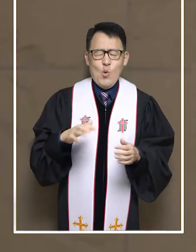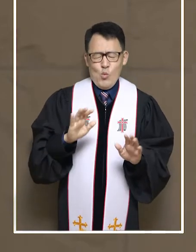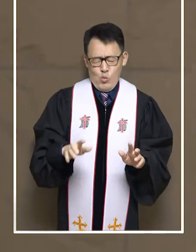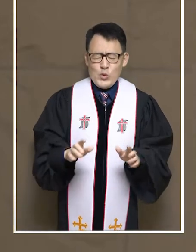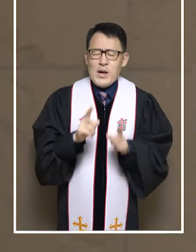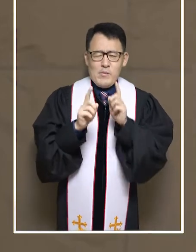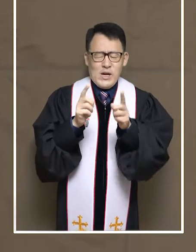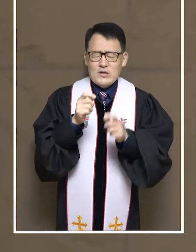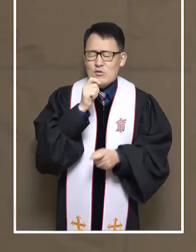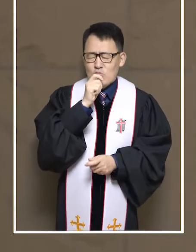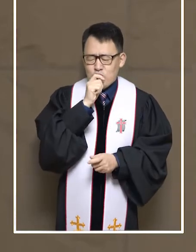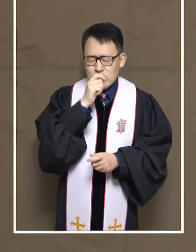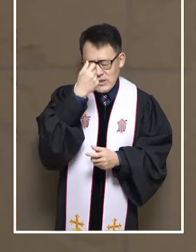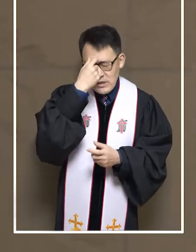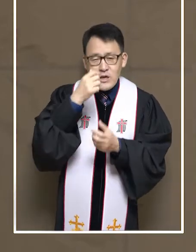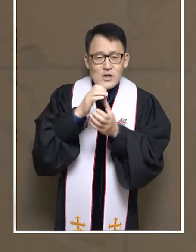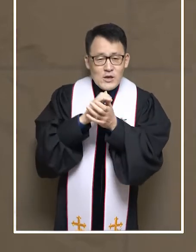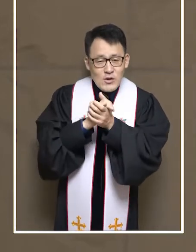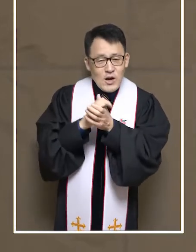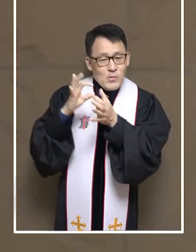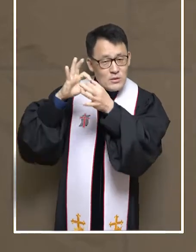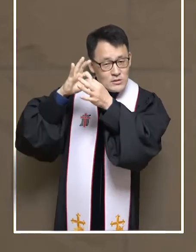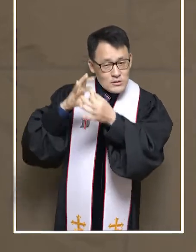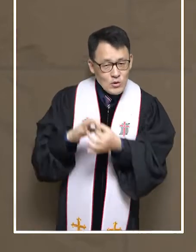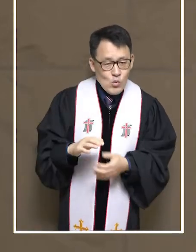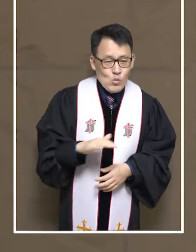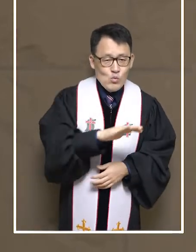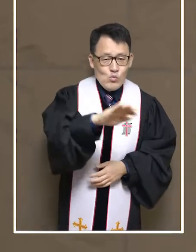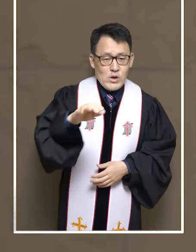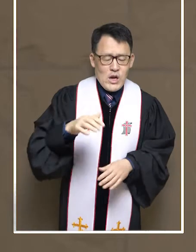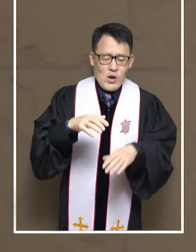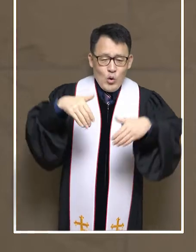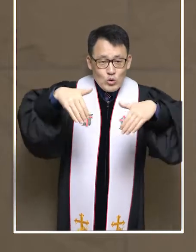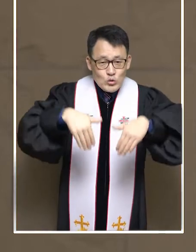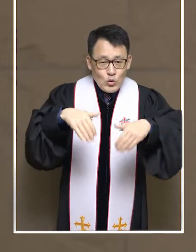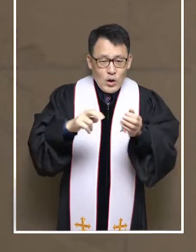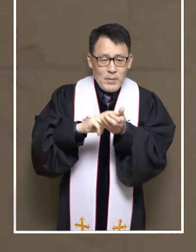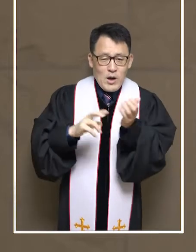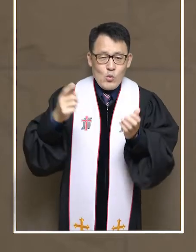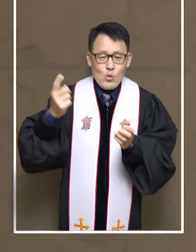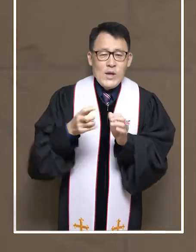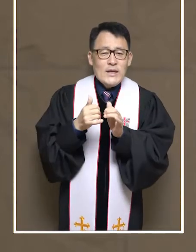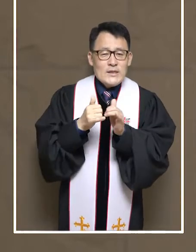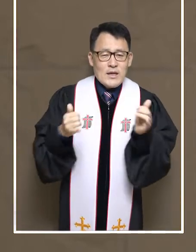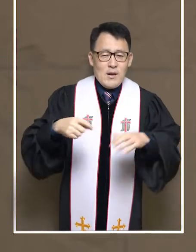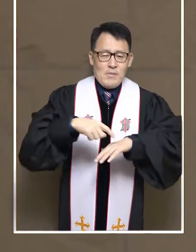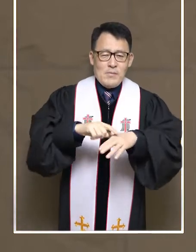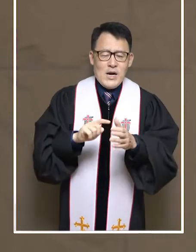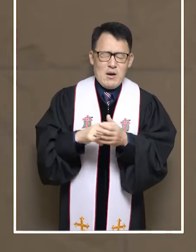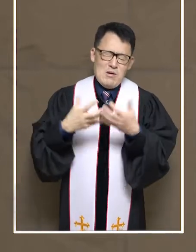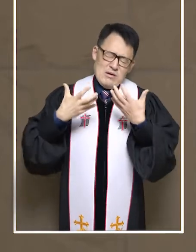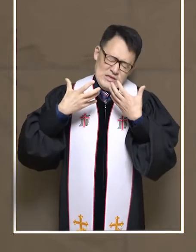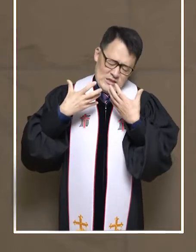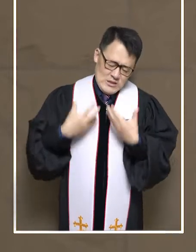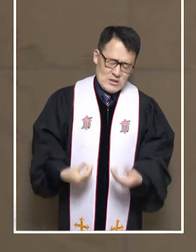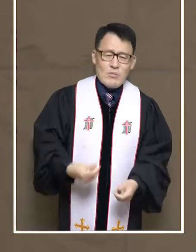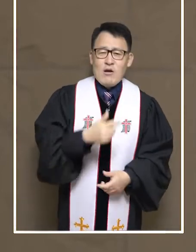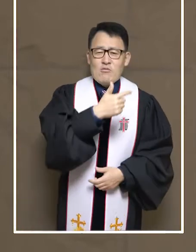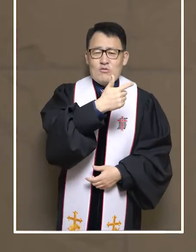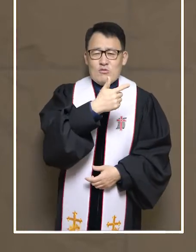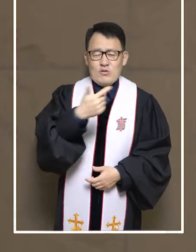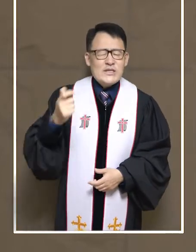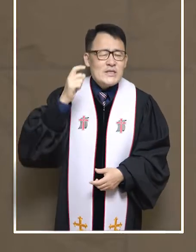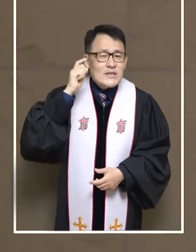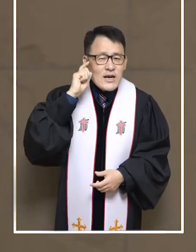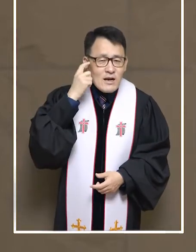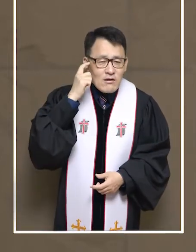저는 이 말씀을 묵상하면서 오늘 우리들도 노예로 팔려온 사람처럼 우리의 마음이